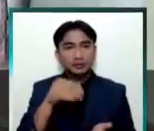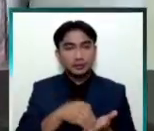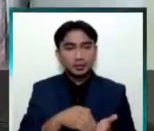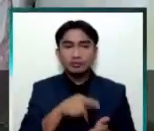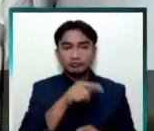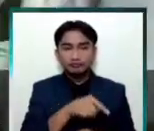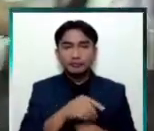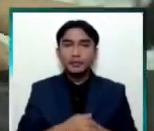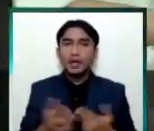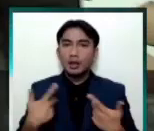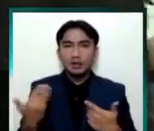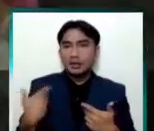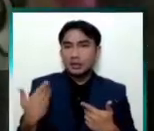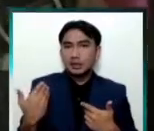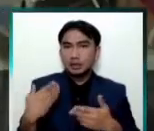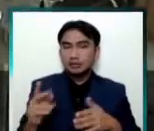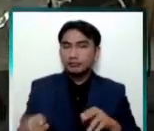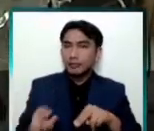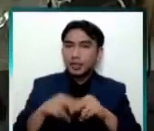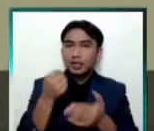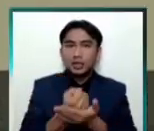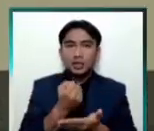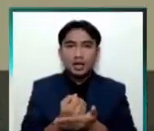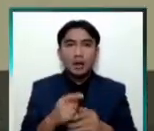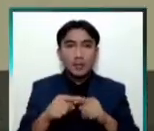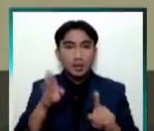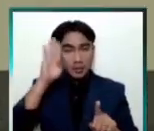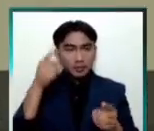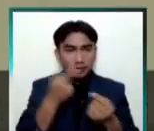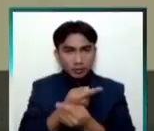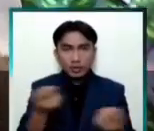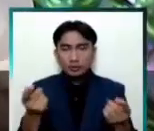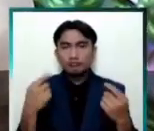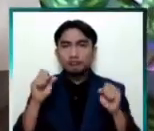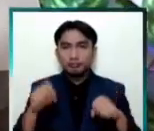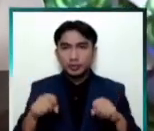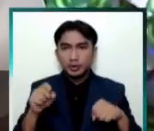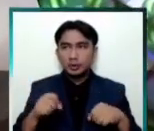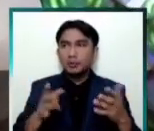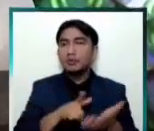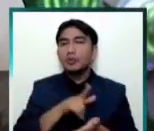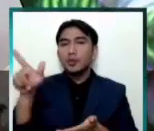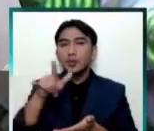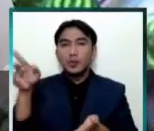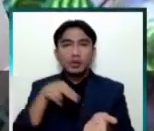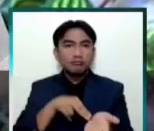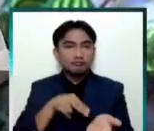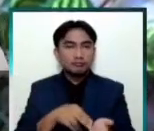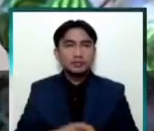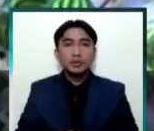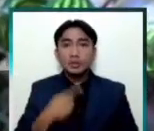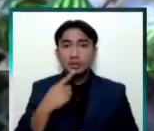ang sahod, inanunsyo ng Pangulo na itataas niya ang bilang ng mga nurse na papayagang mag-abroad. Nauna nang sinabi ng DOH